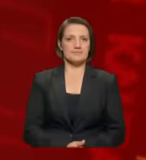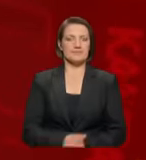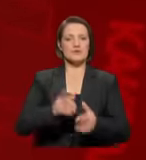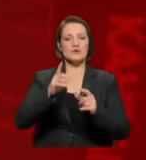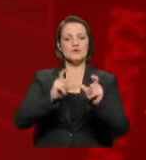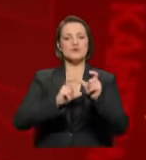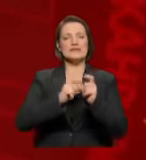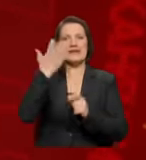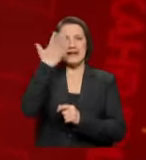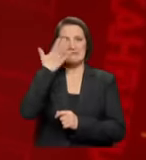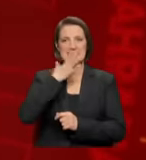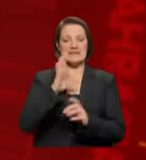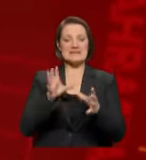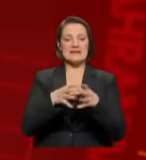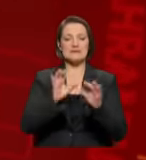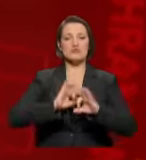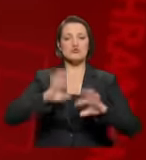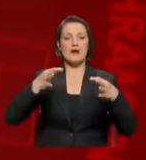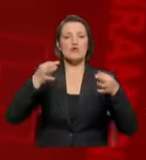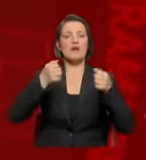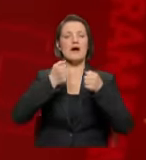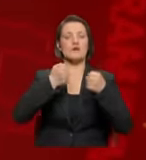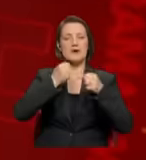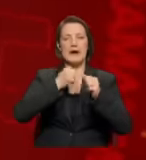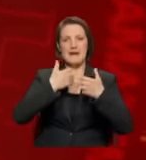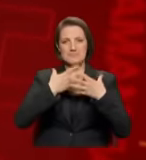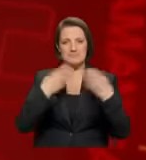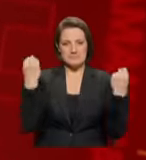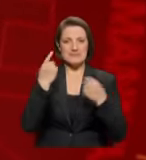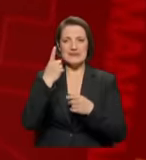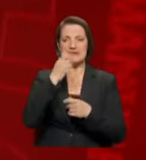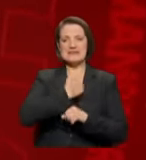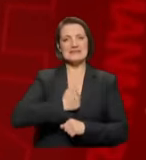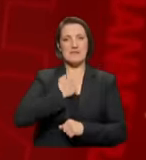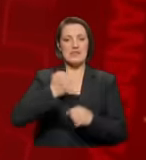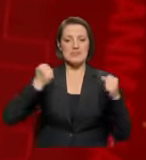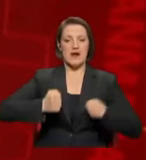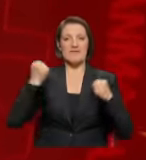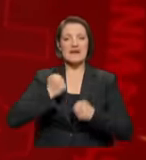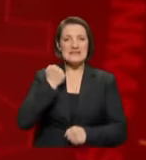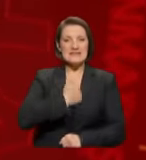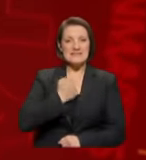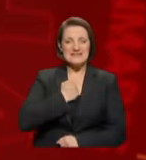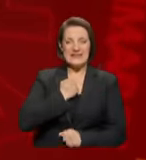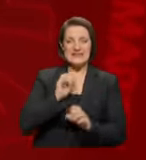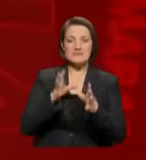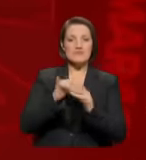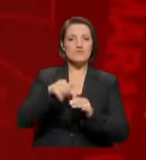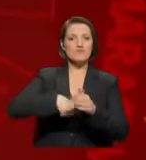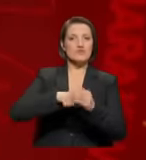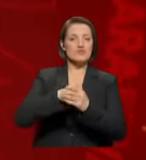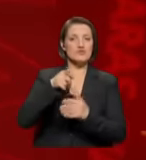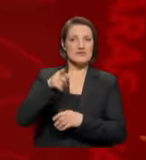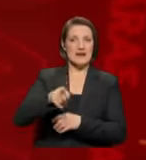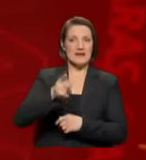Suudi Arabistan'da takımının Süper Kupayı kaybetmesine kızan bir taraftar öfkesini takımın yıldızından çıkardı.